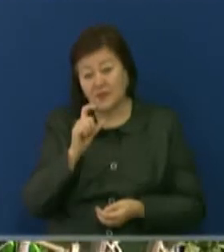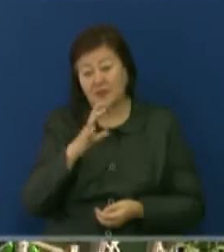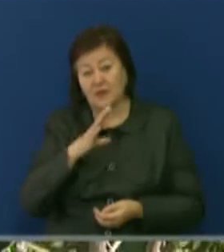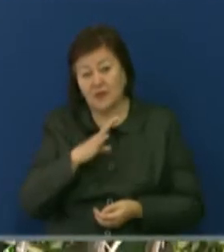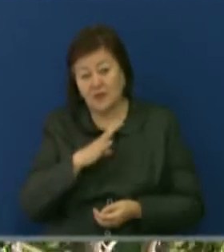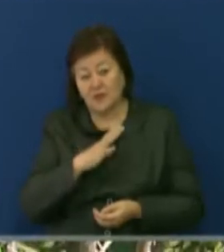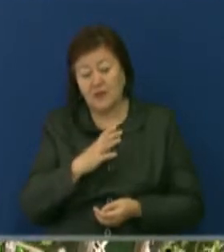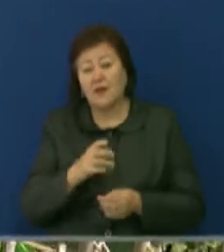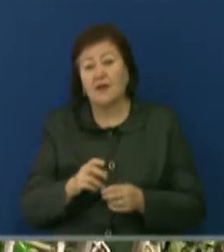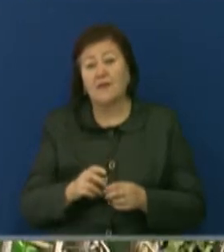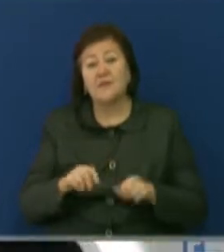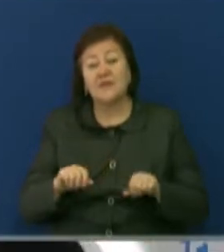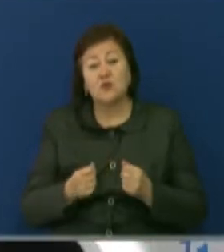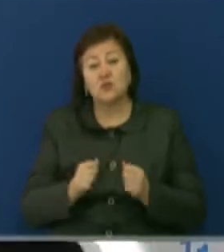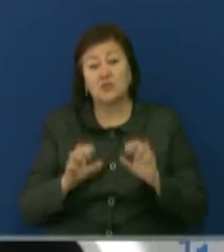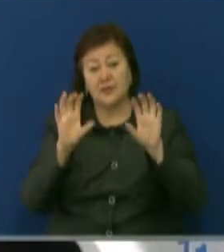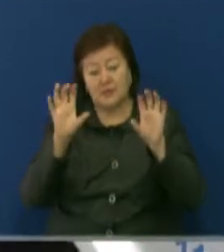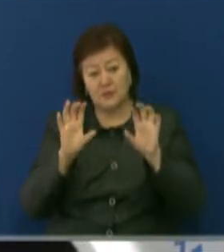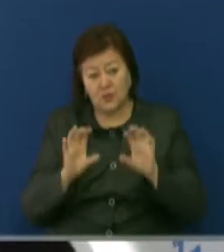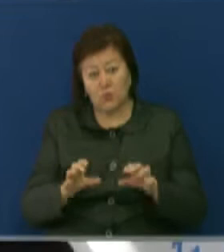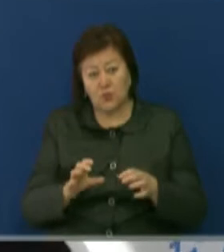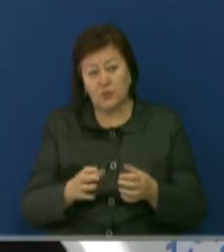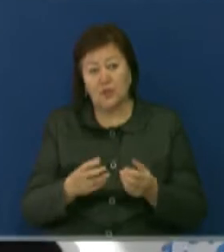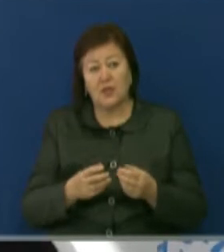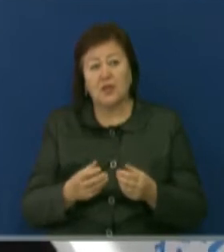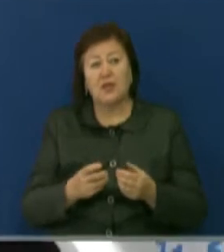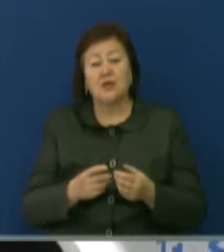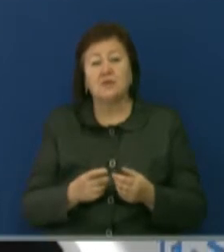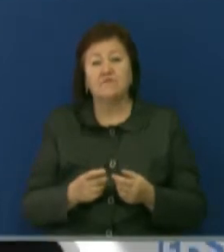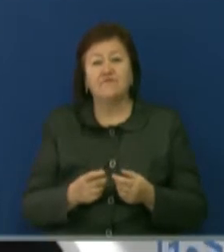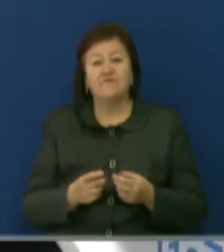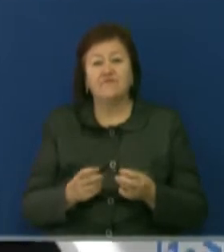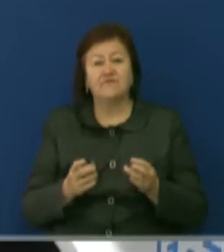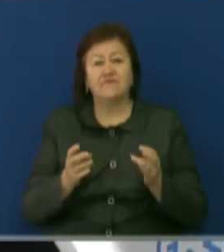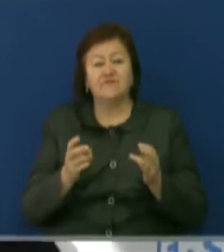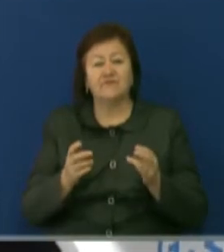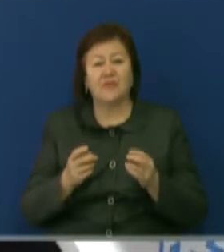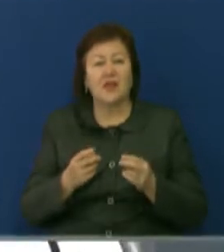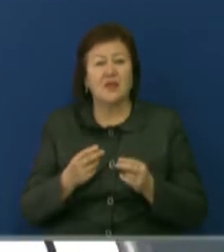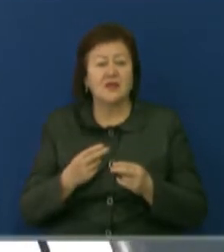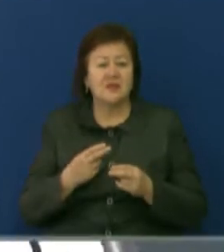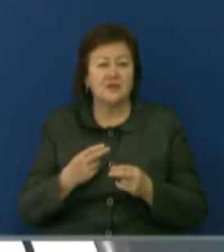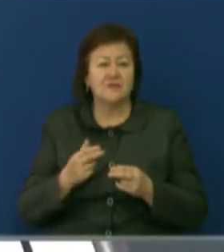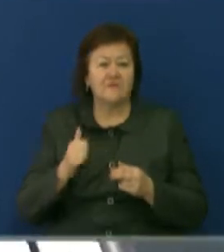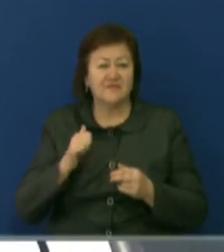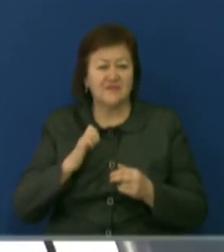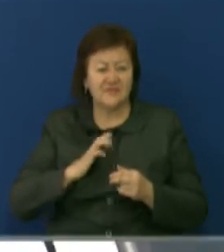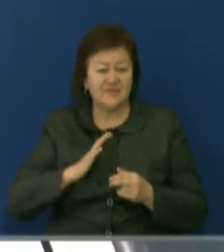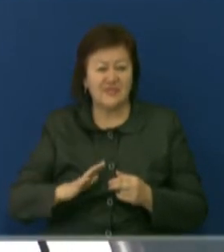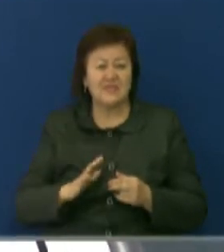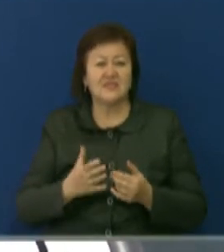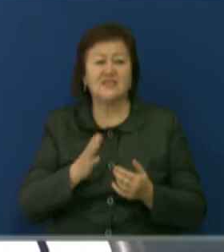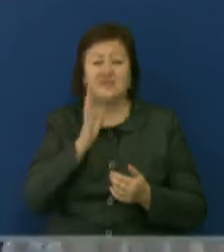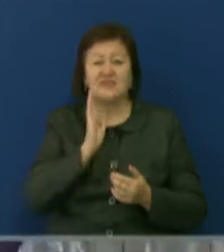мен құқық бұзушылықтардың алдын алу, әйелдерге қатысты зорлық-зомбылықтардың жолын кесу мақсатында өткен шара